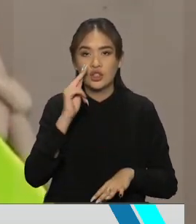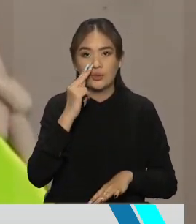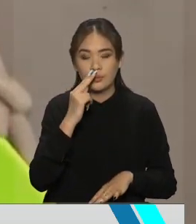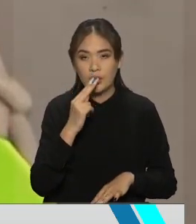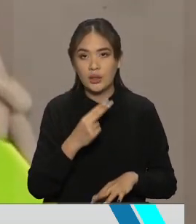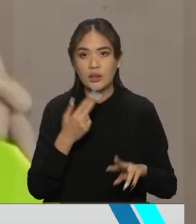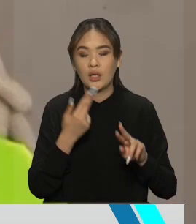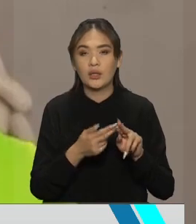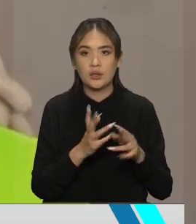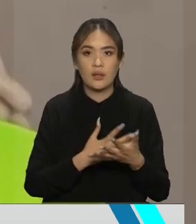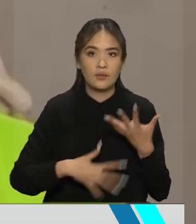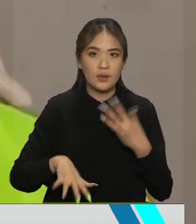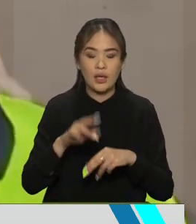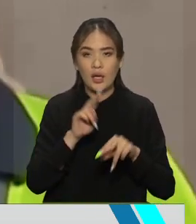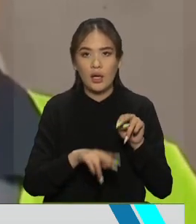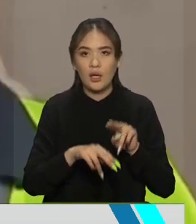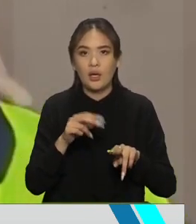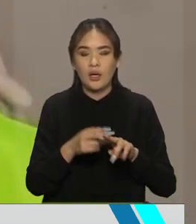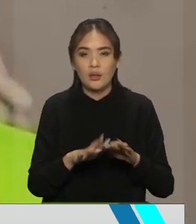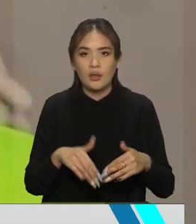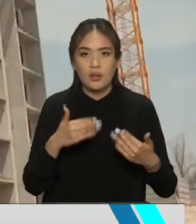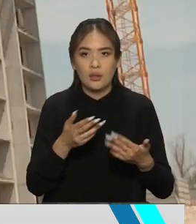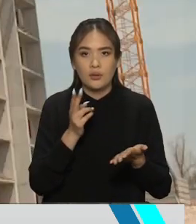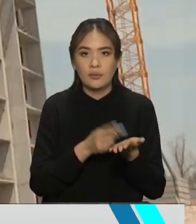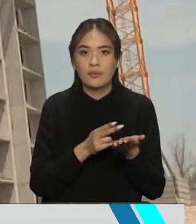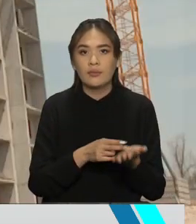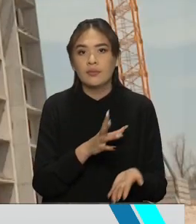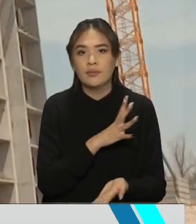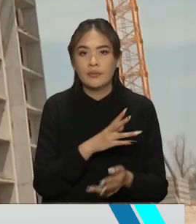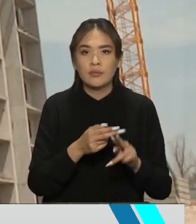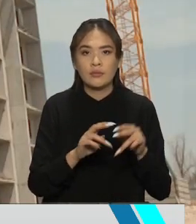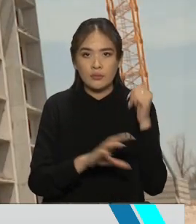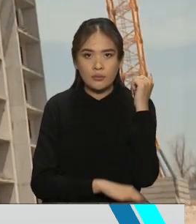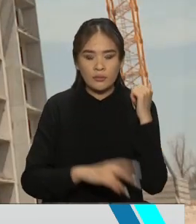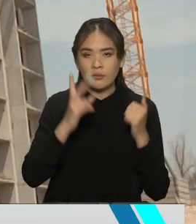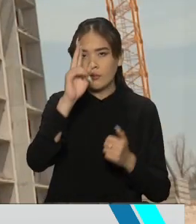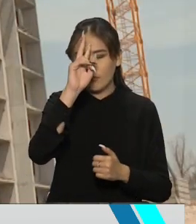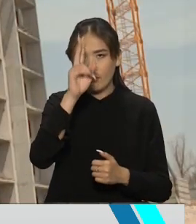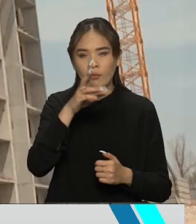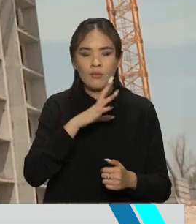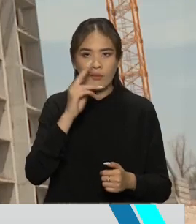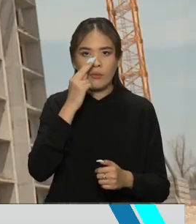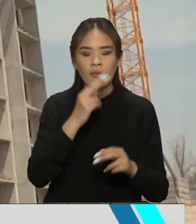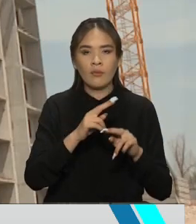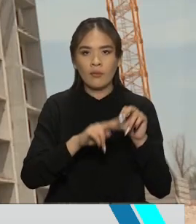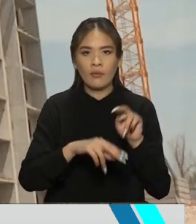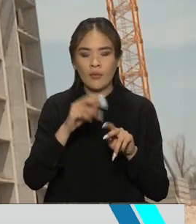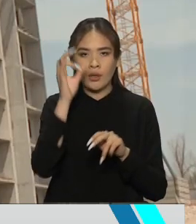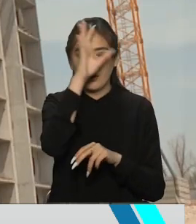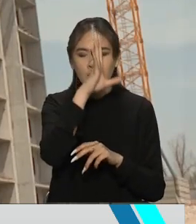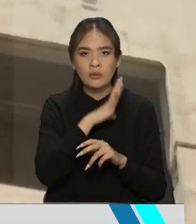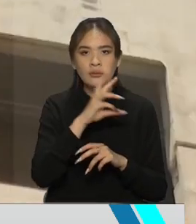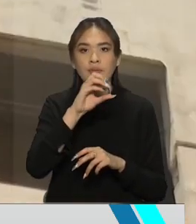вообще чтобы все строители компании все они чтобы доказывали последние два года в Шымкенте идет масштабное строительство в